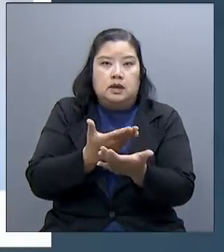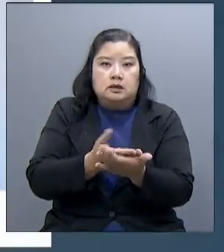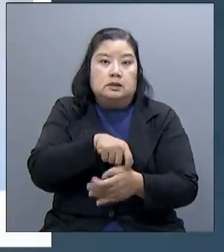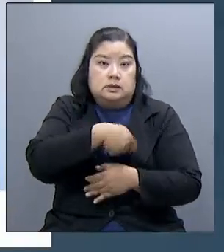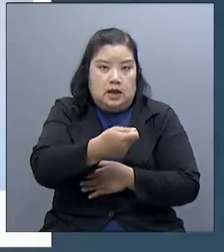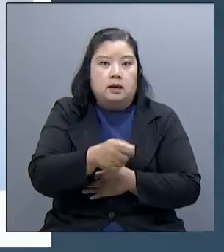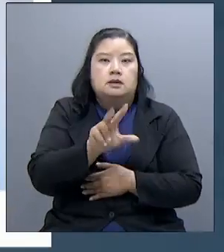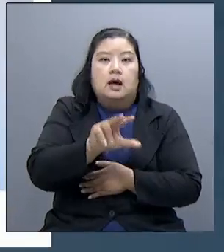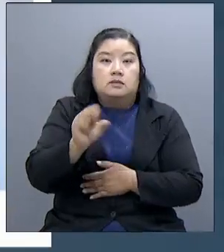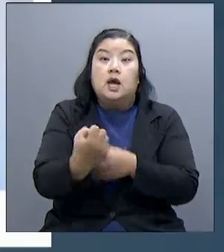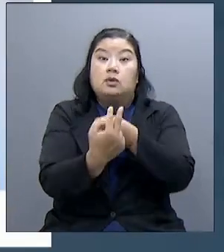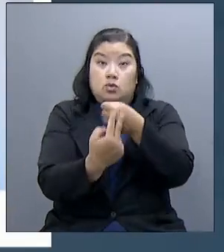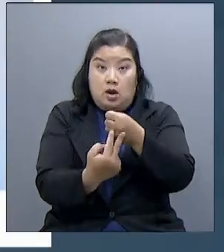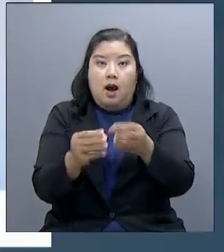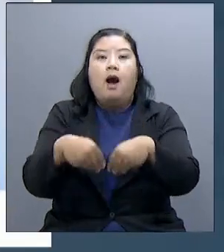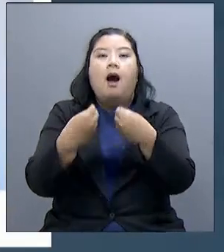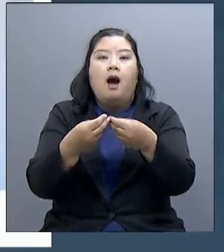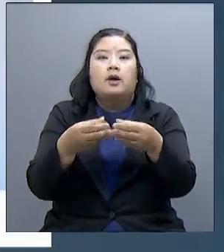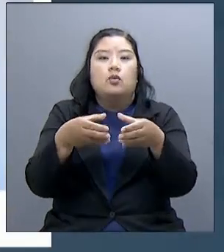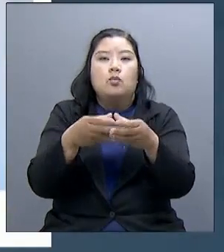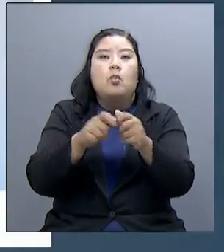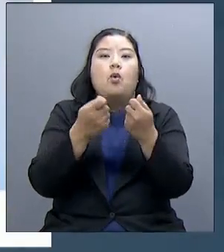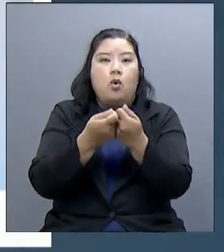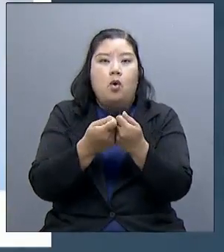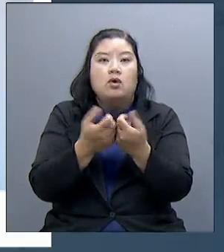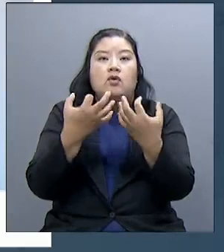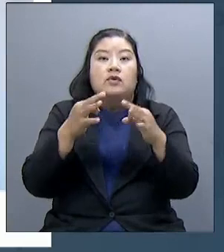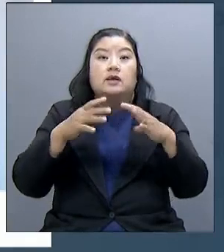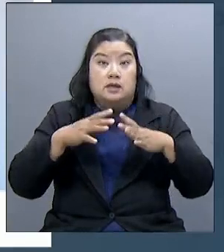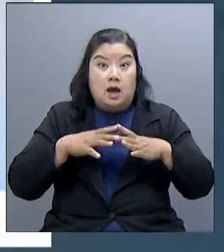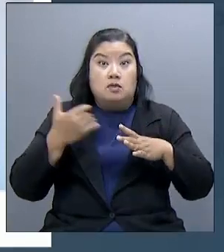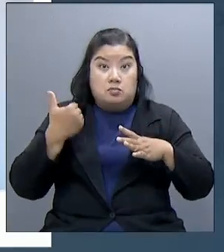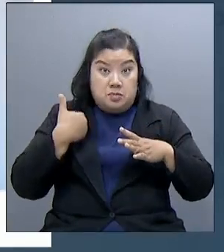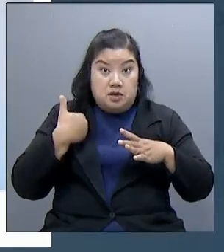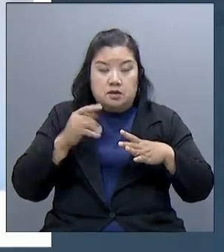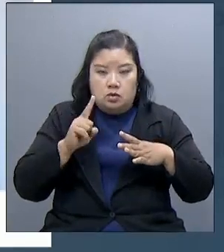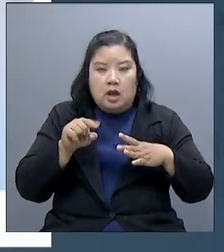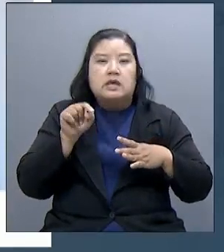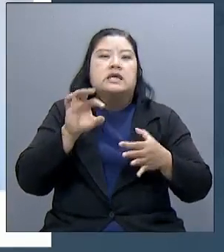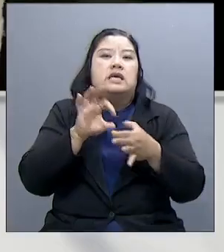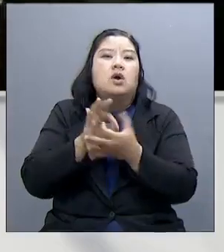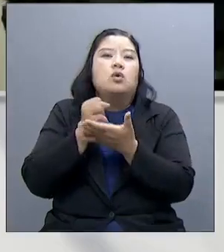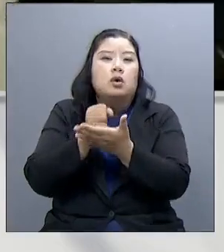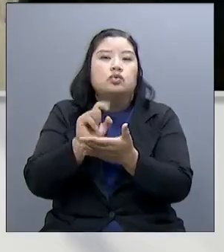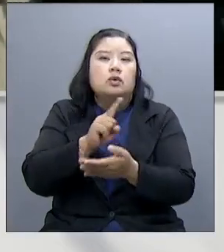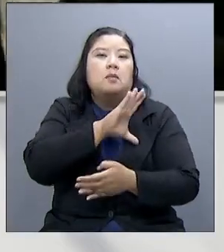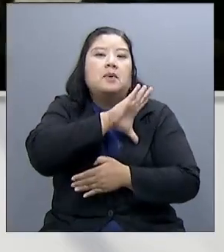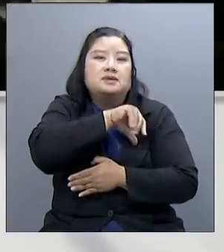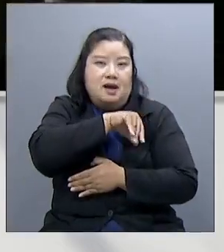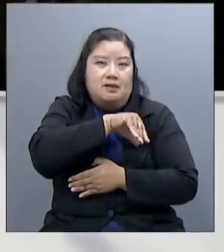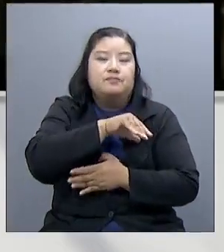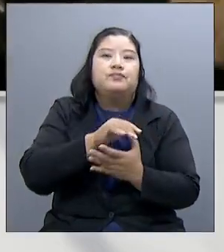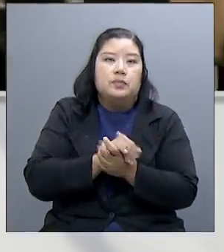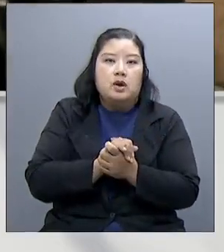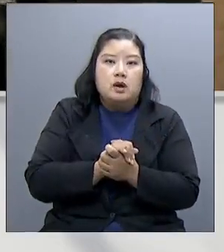300,000 ดอลลาร์สหรัฐให้กับองค์กรการกุศล3แห่งที่ให้ความช่วยเหลือกับชาวปาเลสไตน์ค่ะคุณผู้ชมคะผู้คนทั่วโล